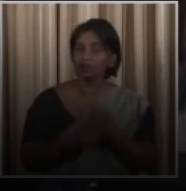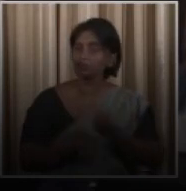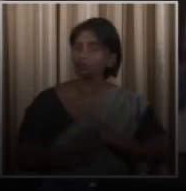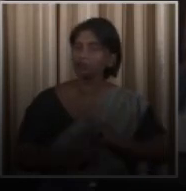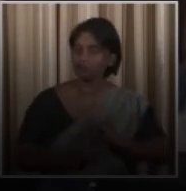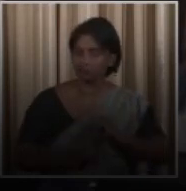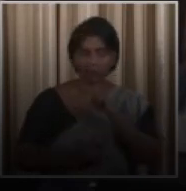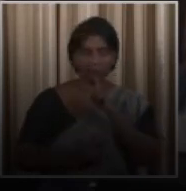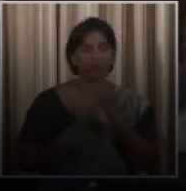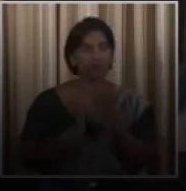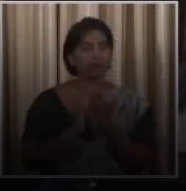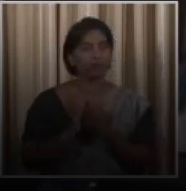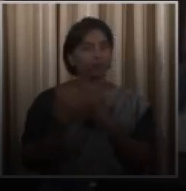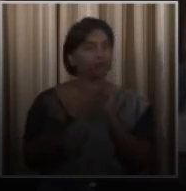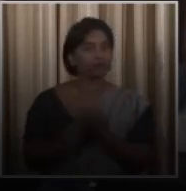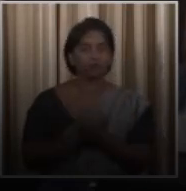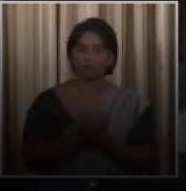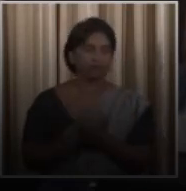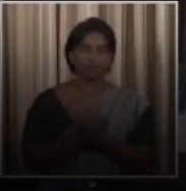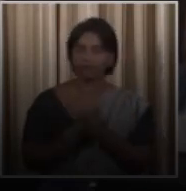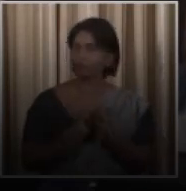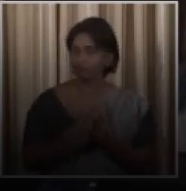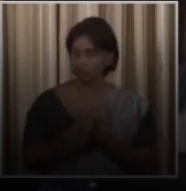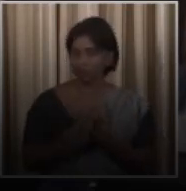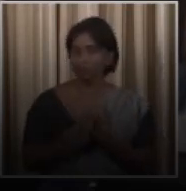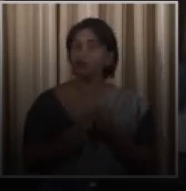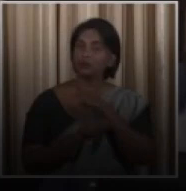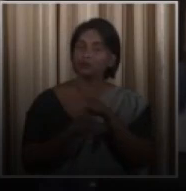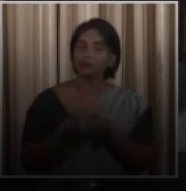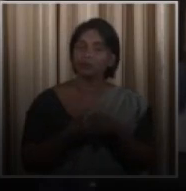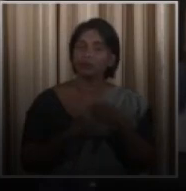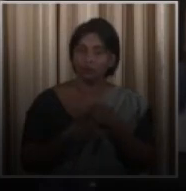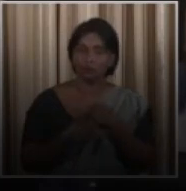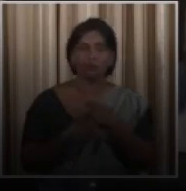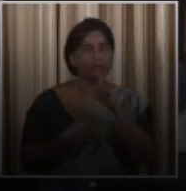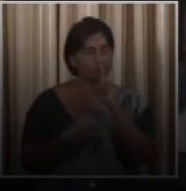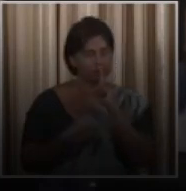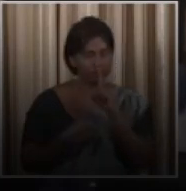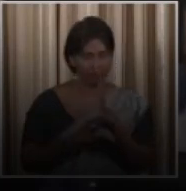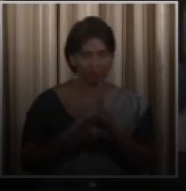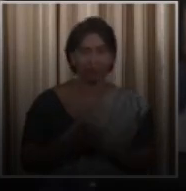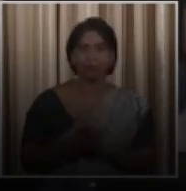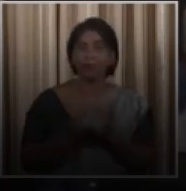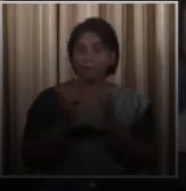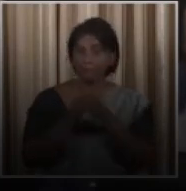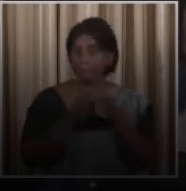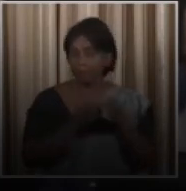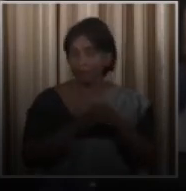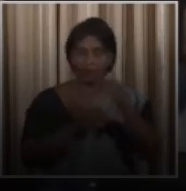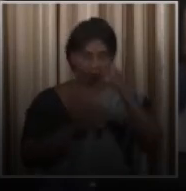විදියට තිබුණේ න්‍යාය පත්‍රය වෙනස් කරන්න උවමනාවක් නැහැ කියලා ඒක නිසා මම ඉල්ලීමක් කරා